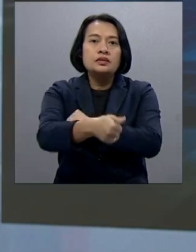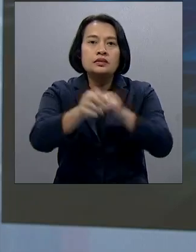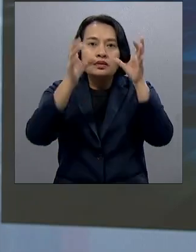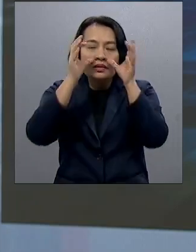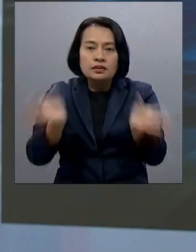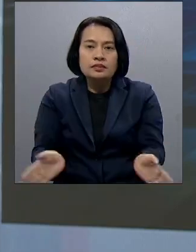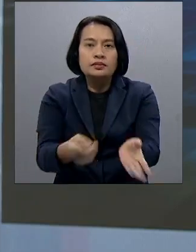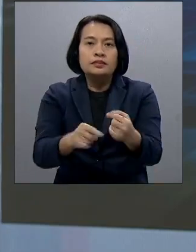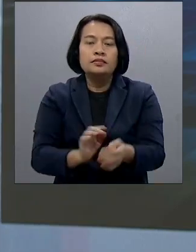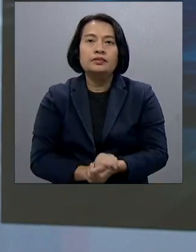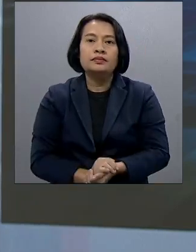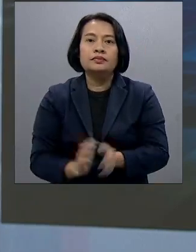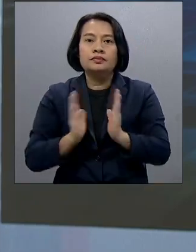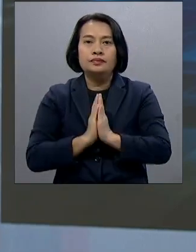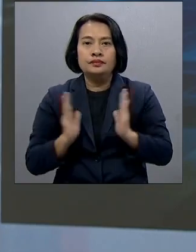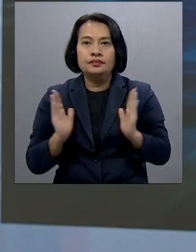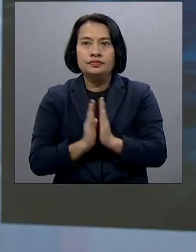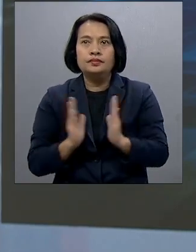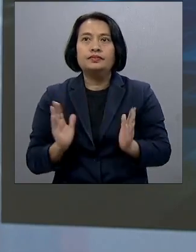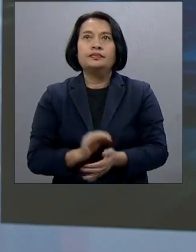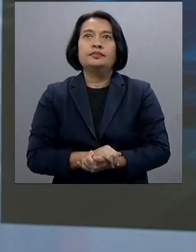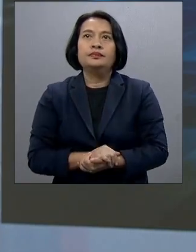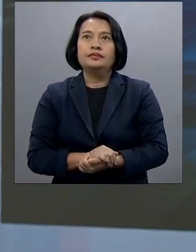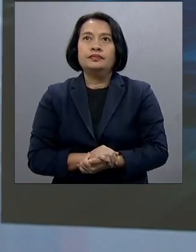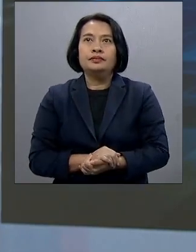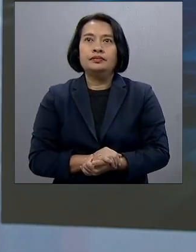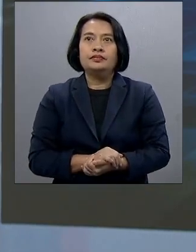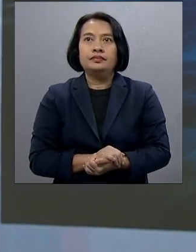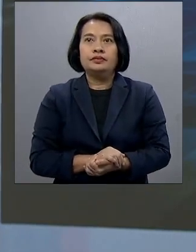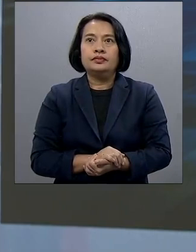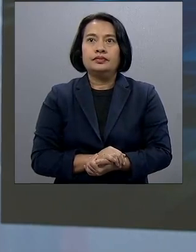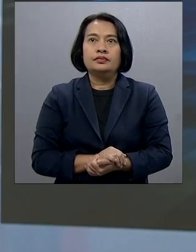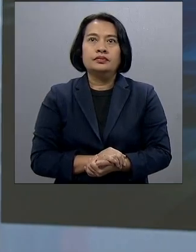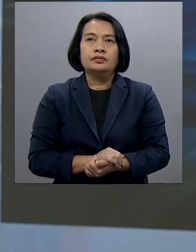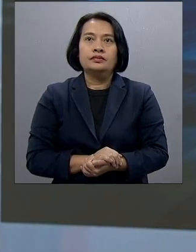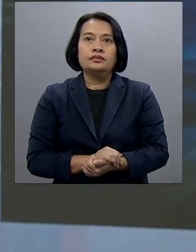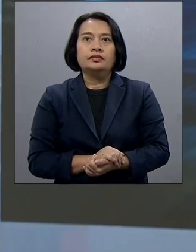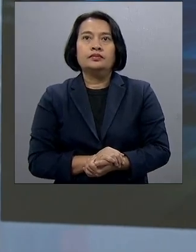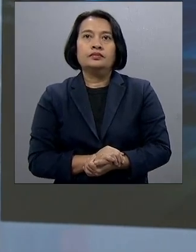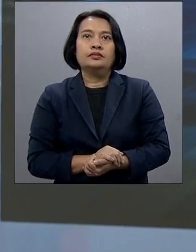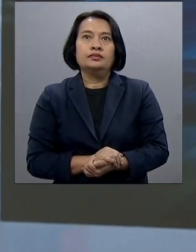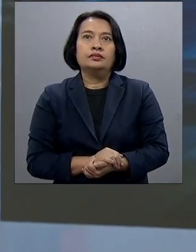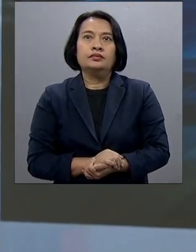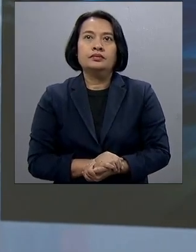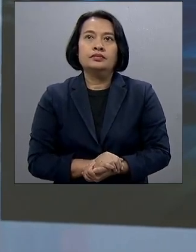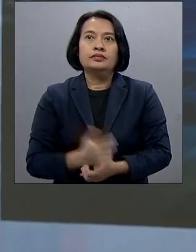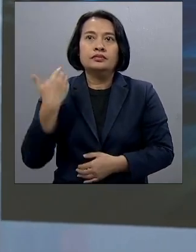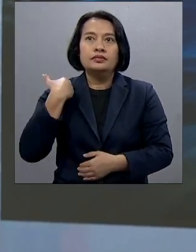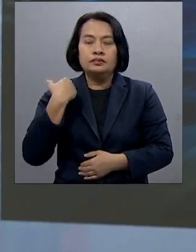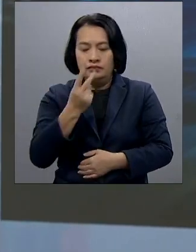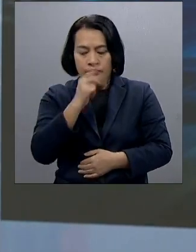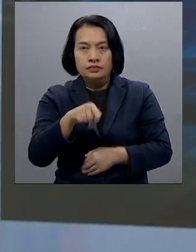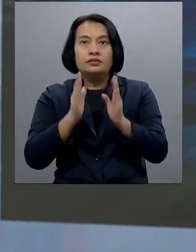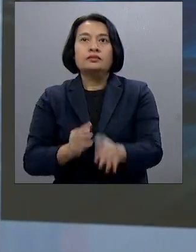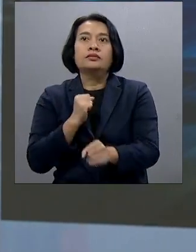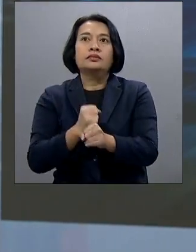ค่ะ ครับขอบคุณมากครับสวัสดีครับ นะคะฟังแล้วก็สบายใจเพราะว่ามีเจ้าหน้าที่ยังคอยลาดตระเวนอยู่นะคะเพื่อให้เกิดความ